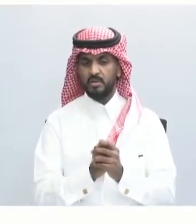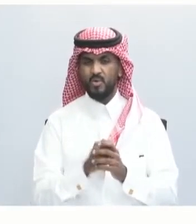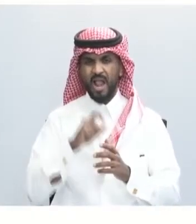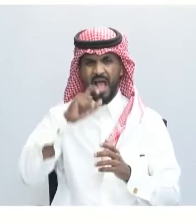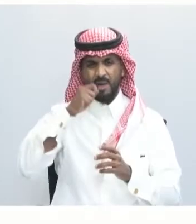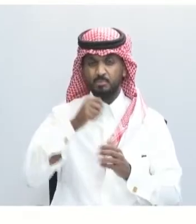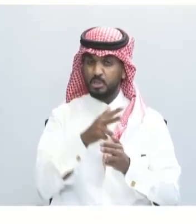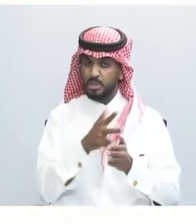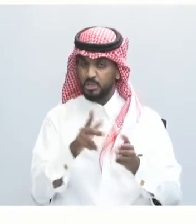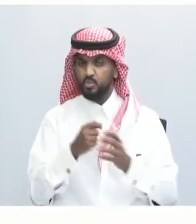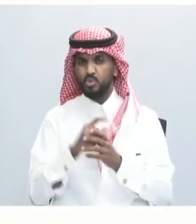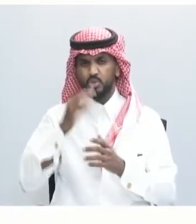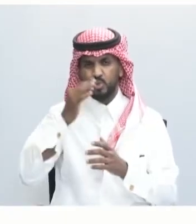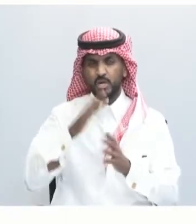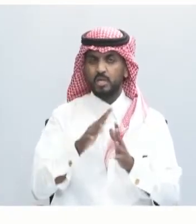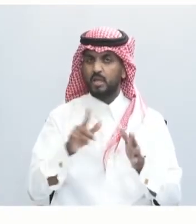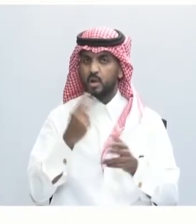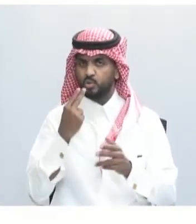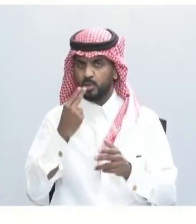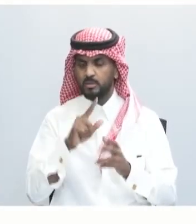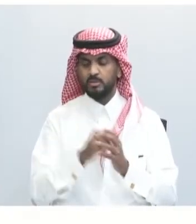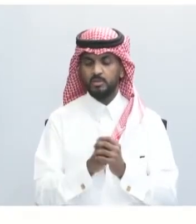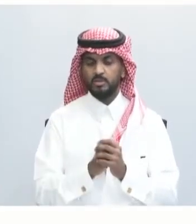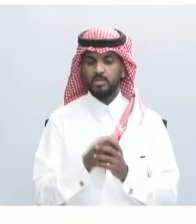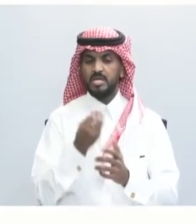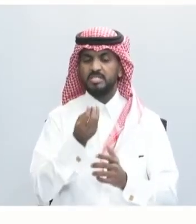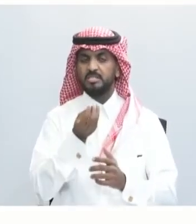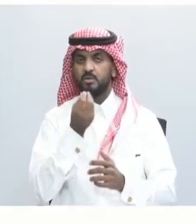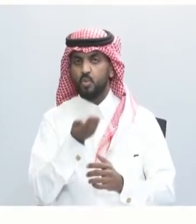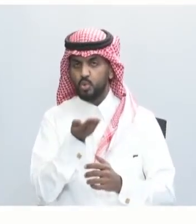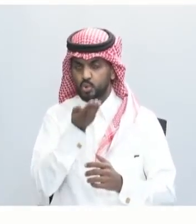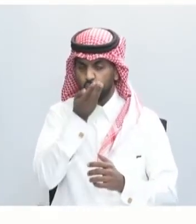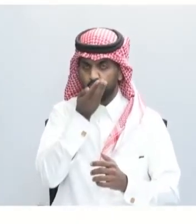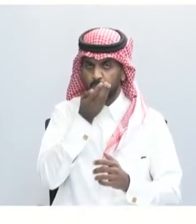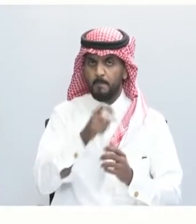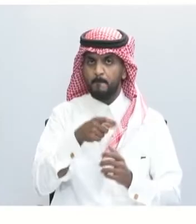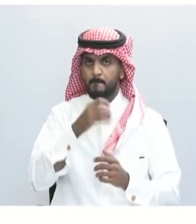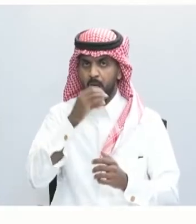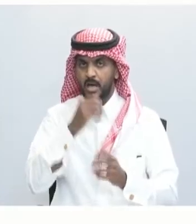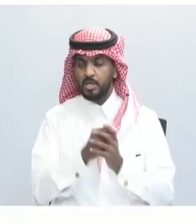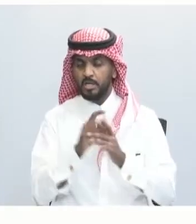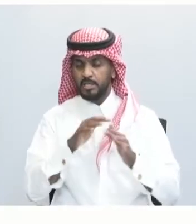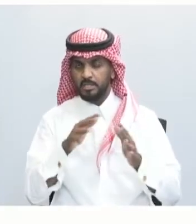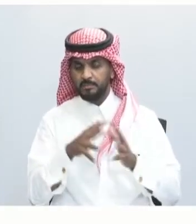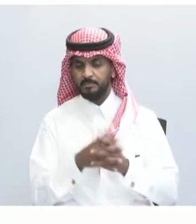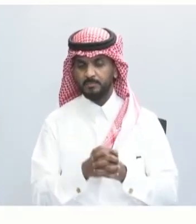الدهون والسكريات وشرب كميات مناسبه من الماء وتجنب